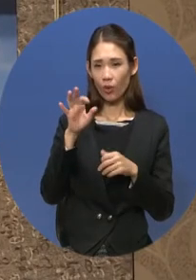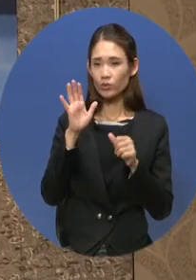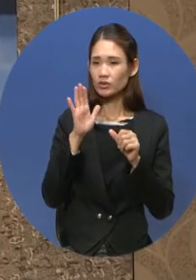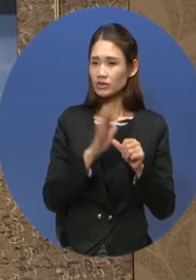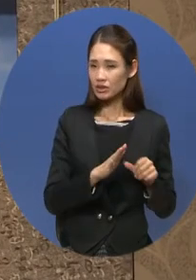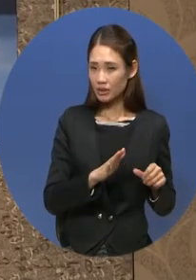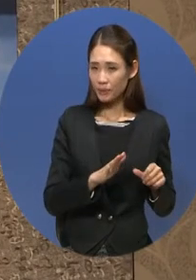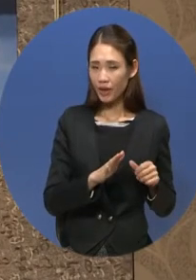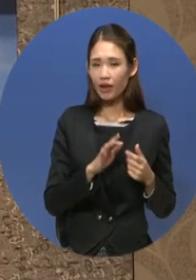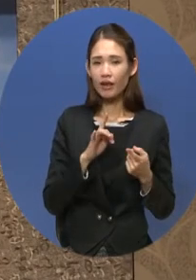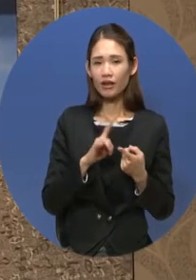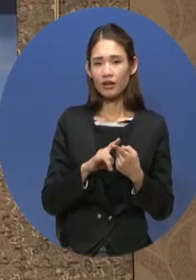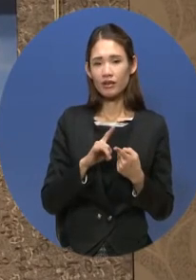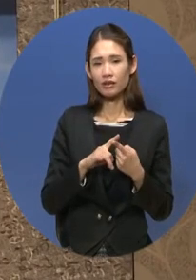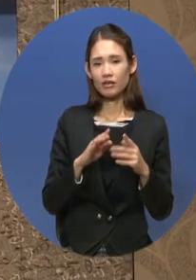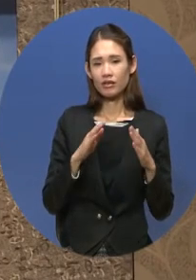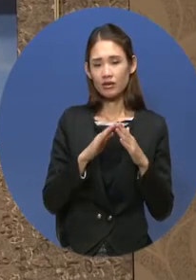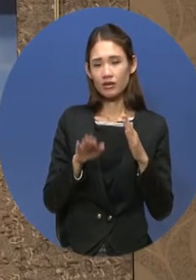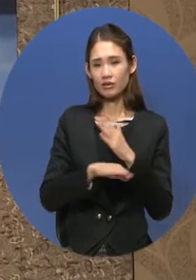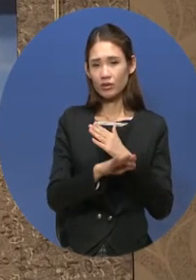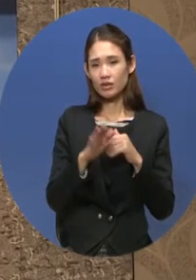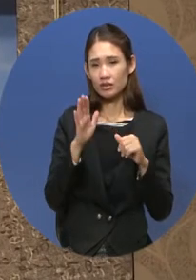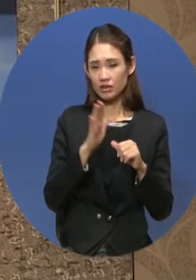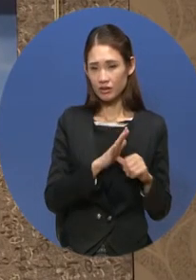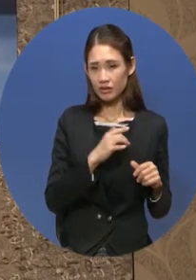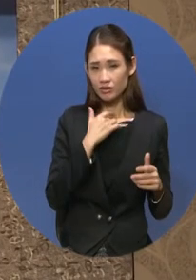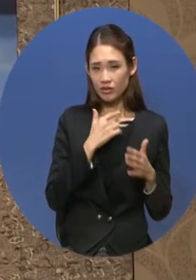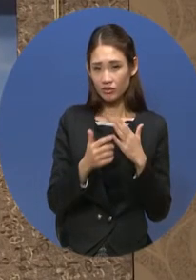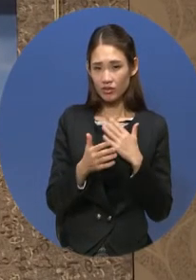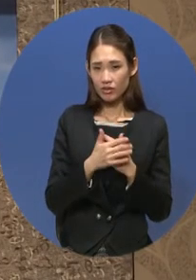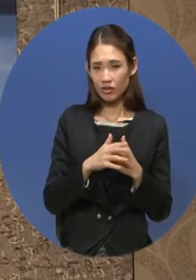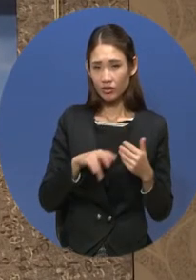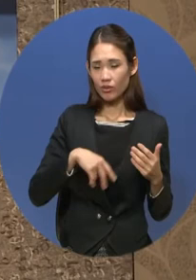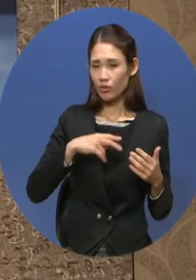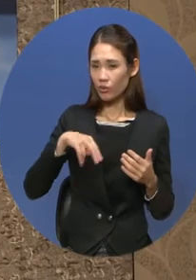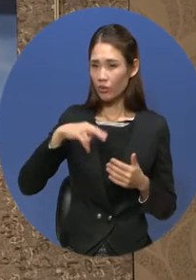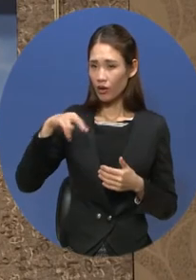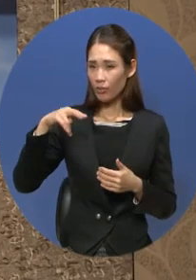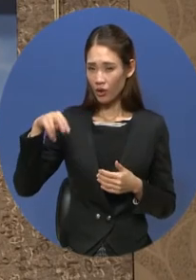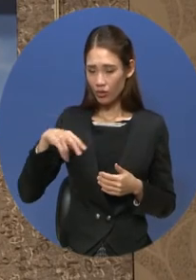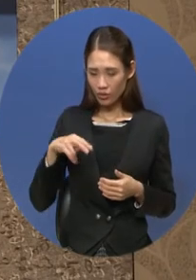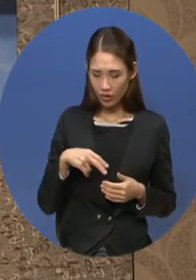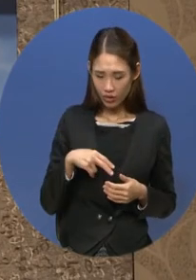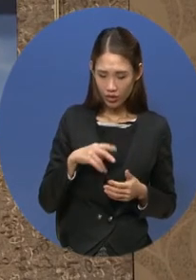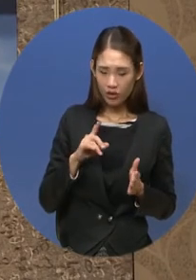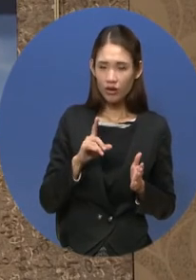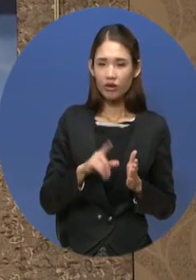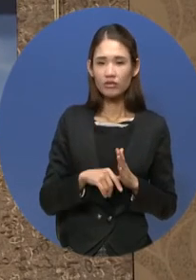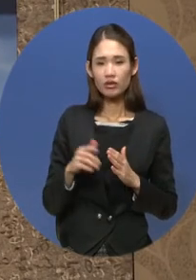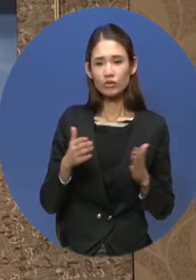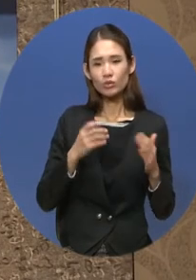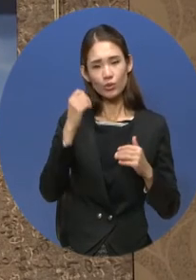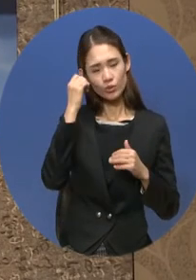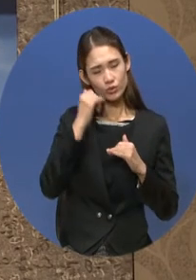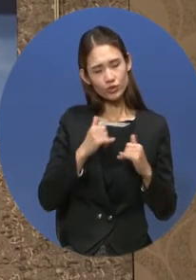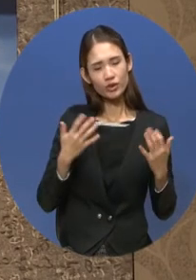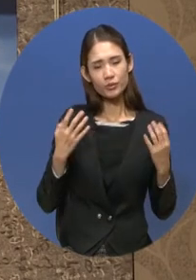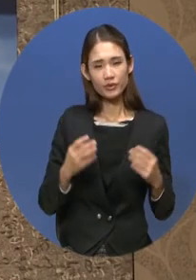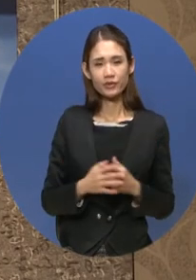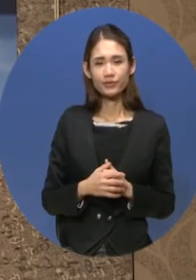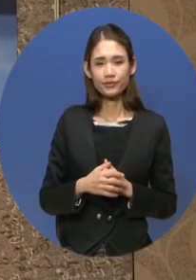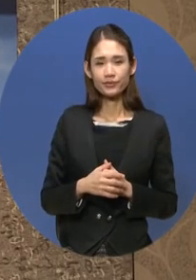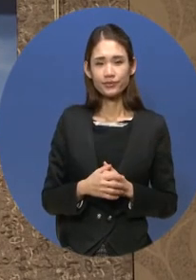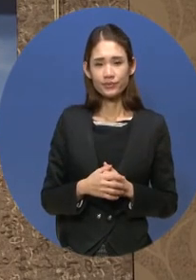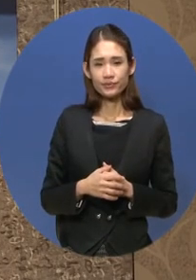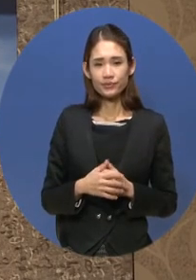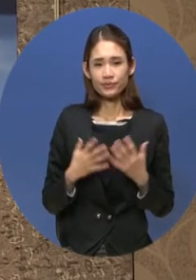경제적인 실패랑 가정의 실패를 겪어서 이제 방황을 하면서 노숙인이 되신 분들이거든요. 네. 그런